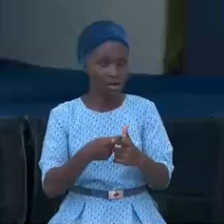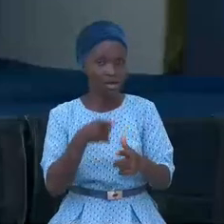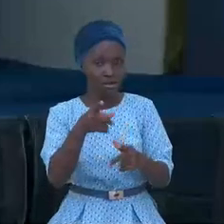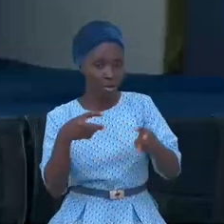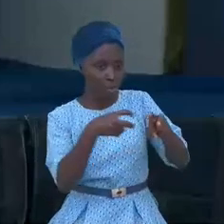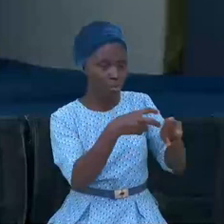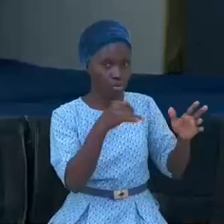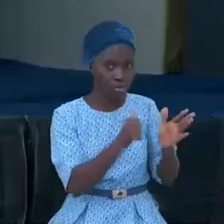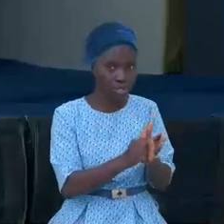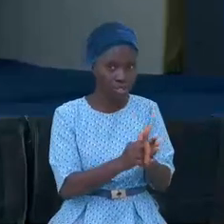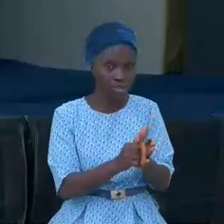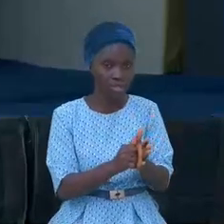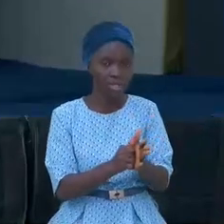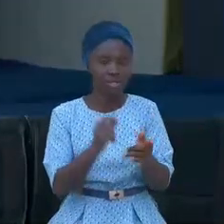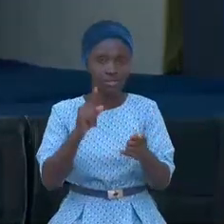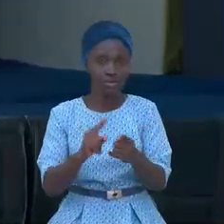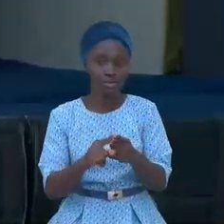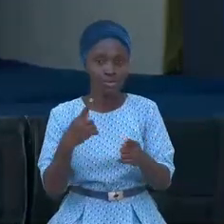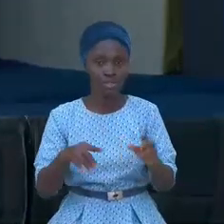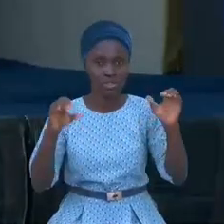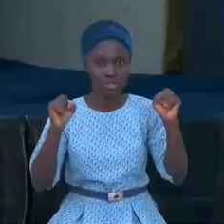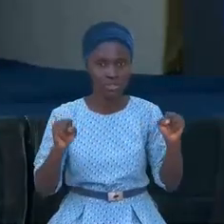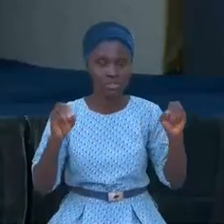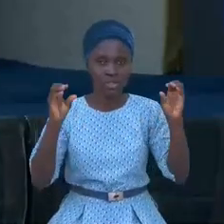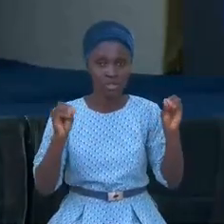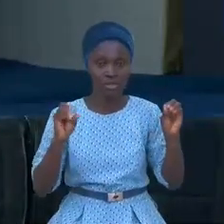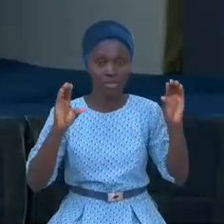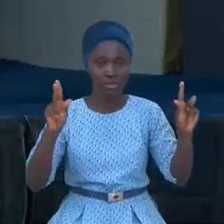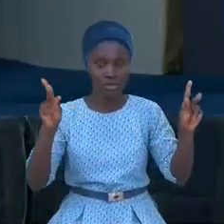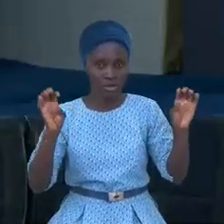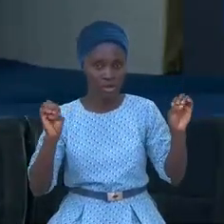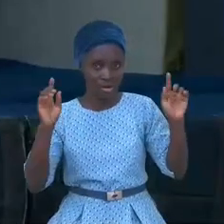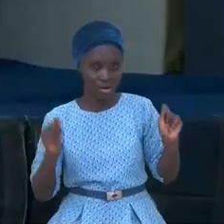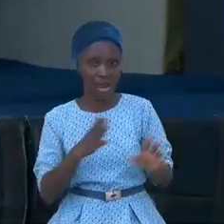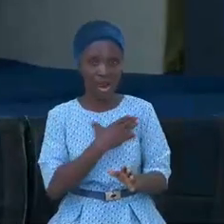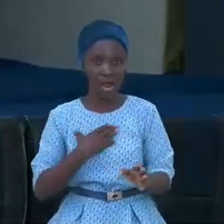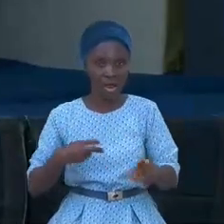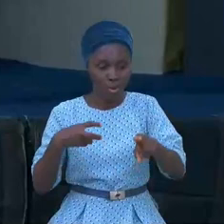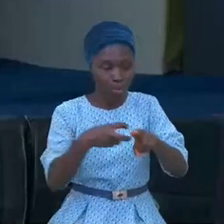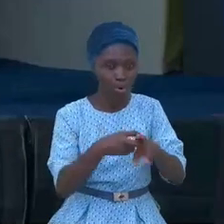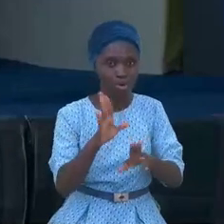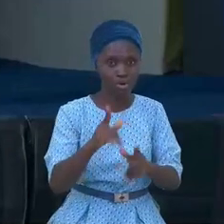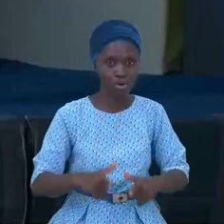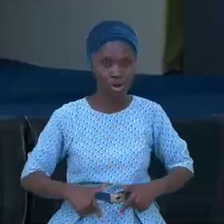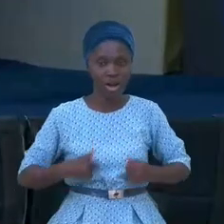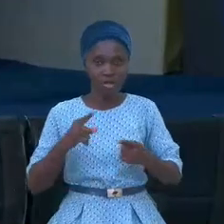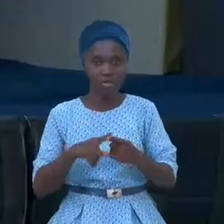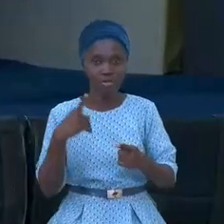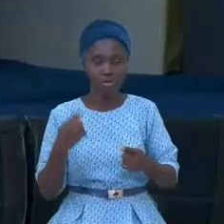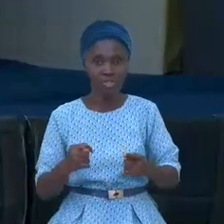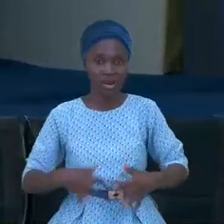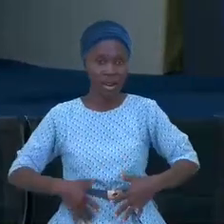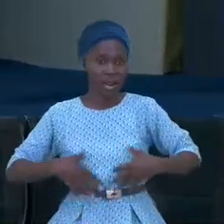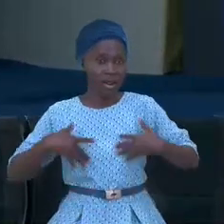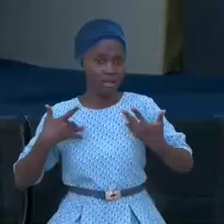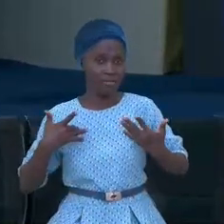enlève de cette prise morte et maintenant viens brancher ta vie à la prise active